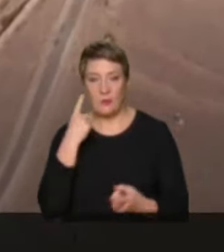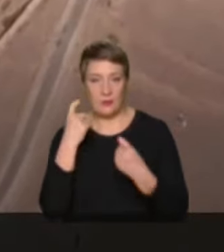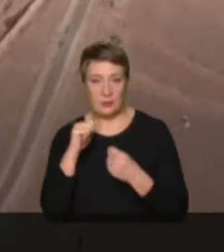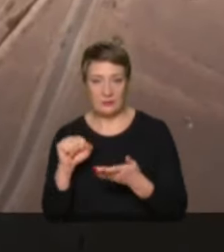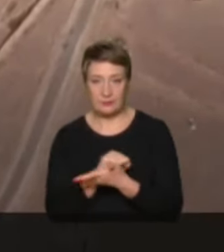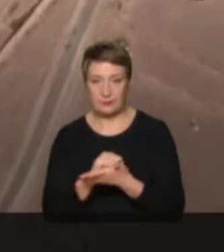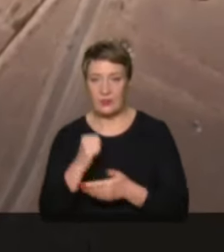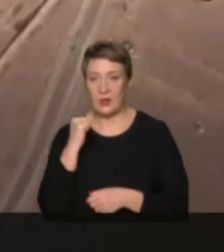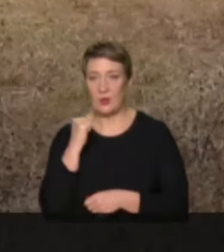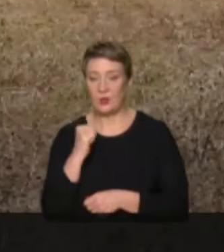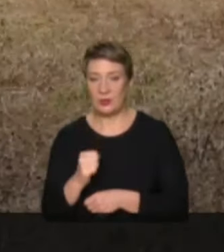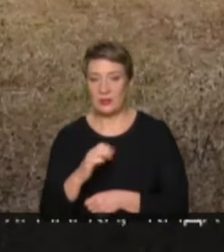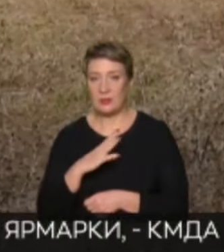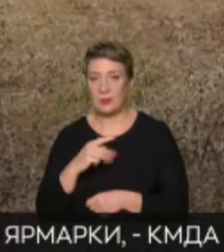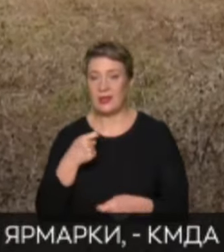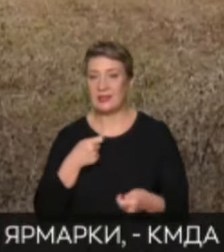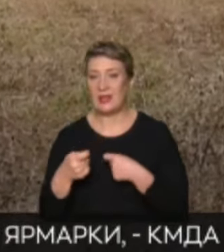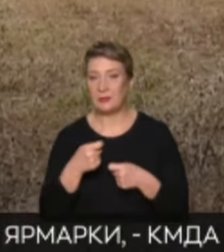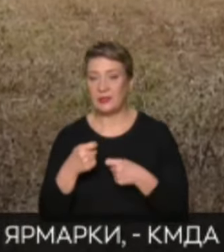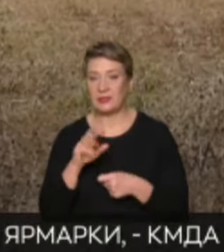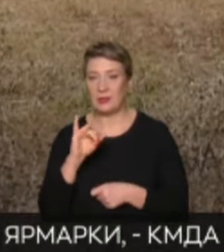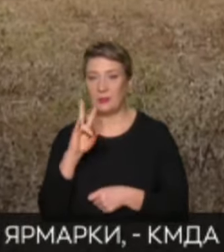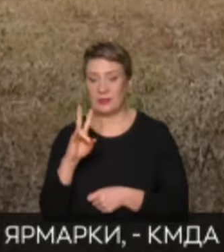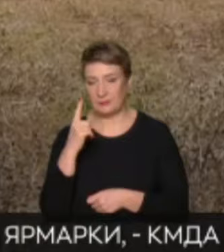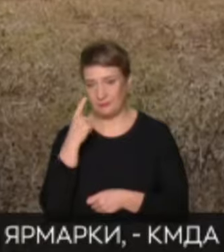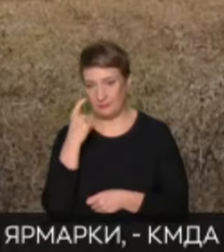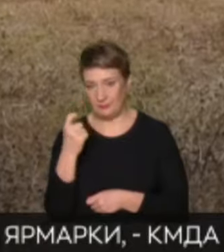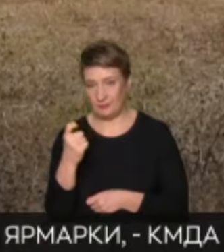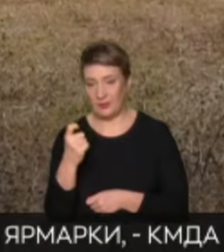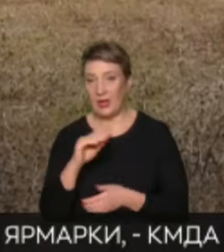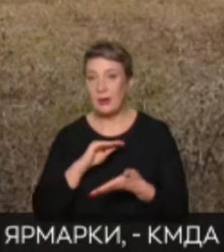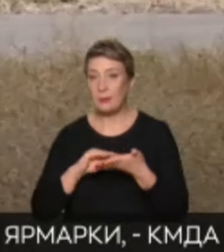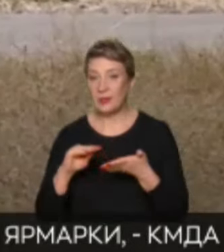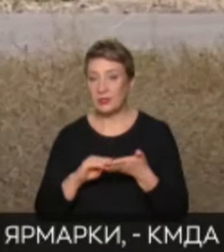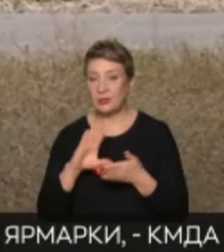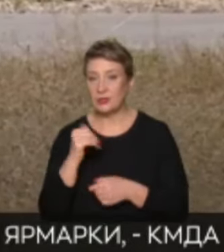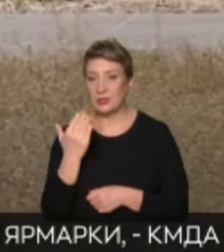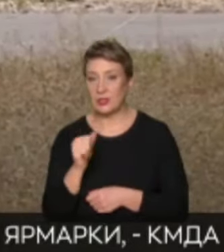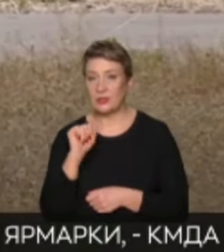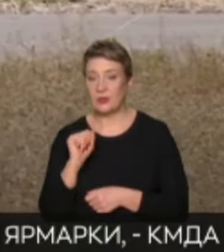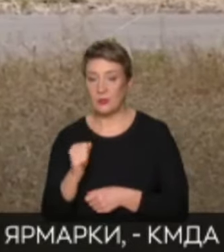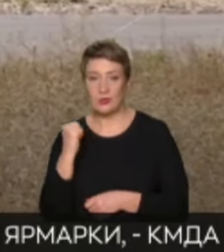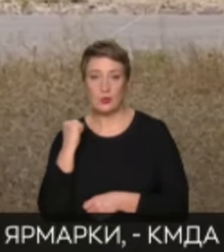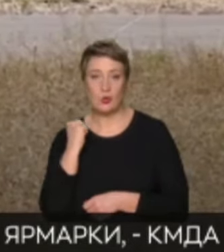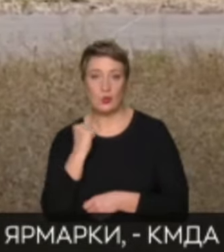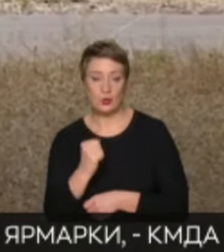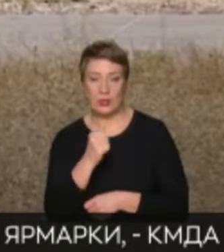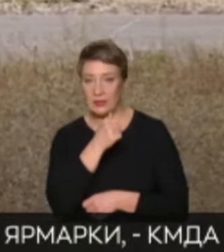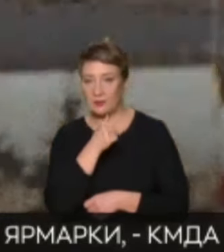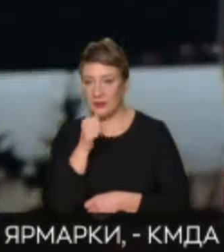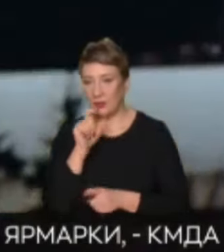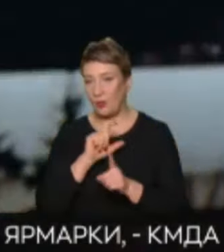удар ставить адміністрацію Байдена перед великим викликом. Bloomberg пише, що Штати можуть завдати таємного удару у відповідь по Ірану.